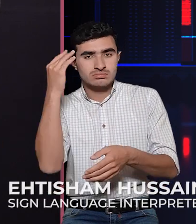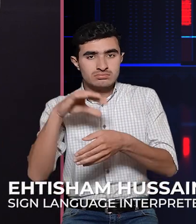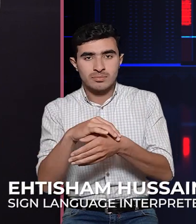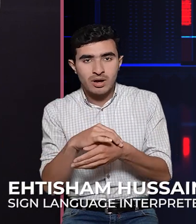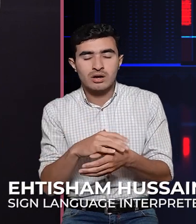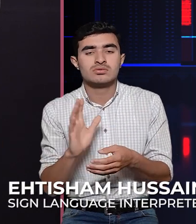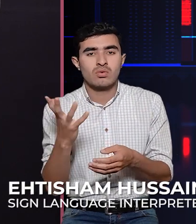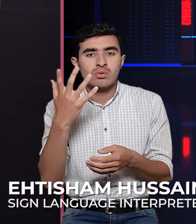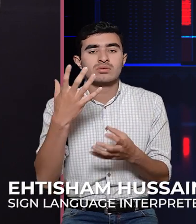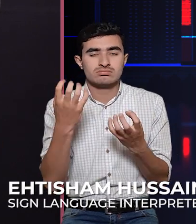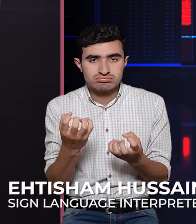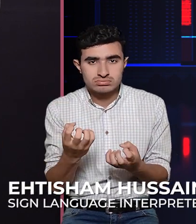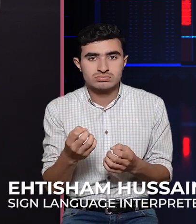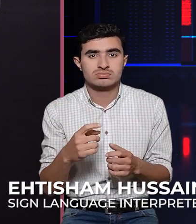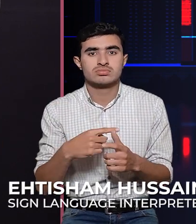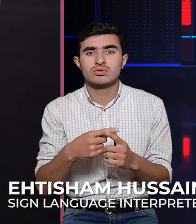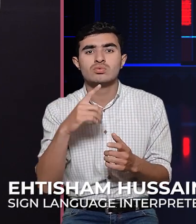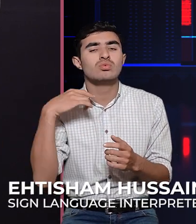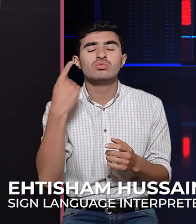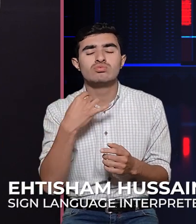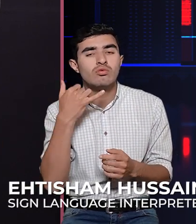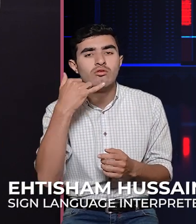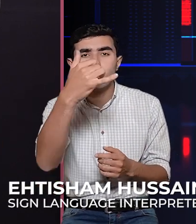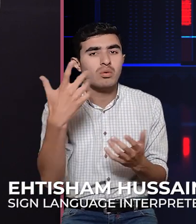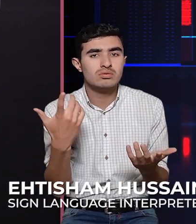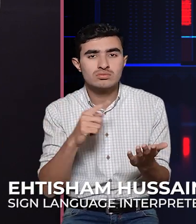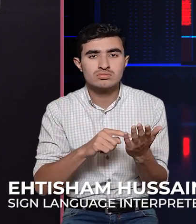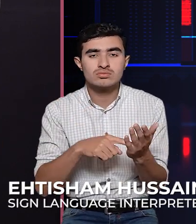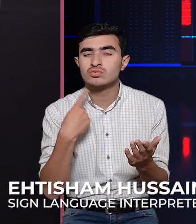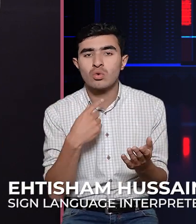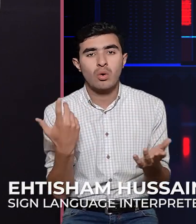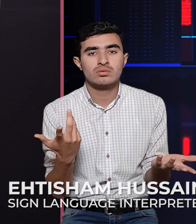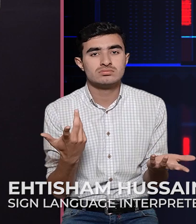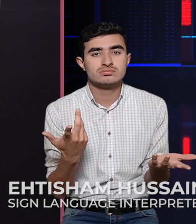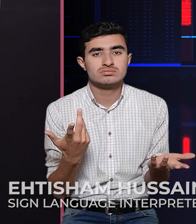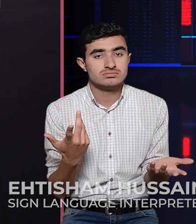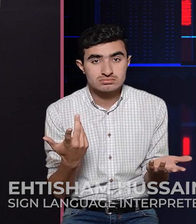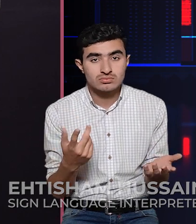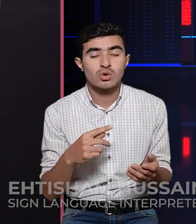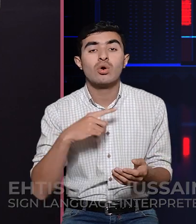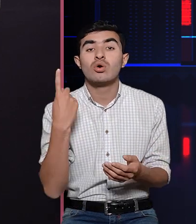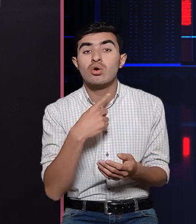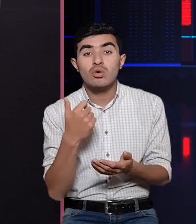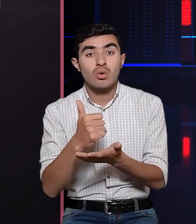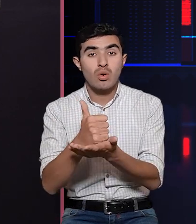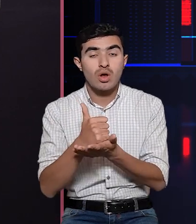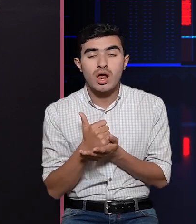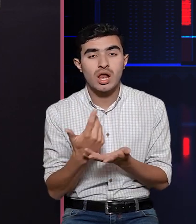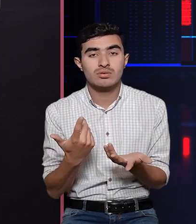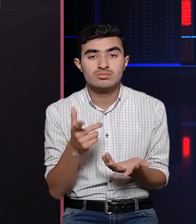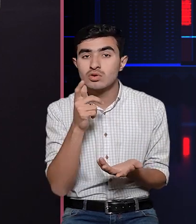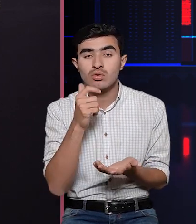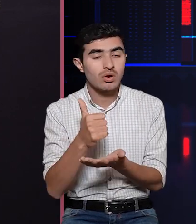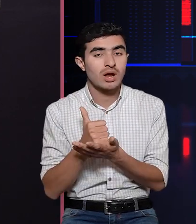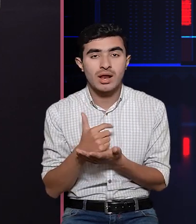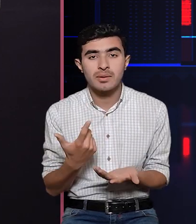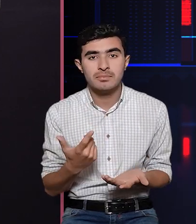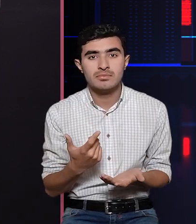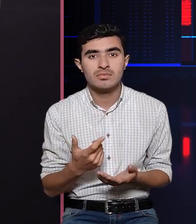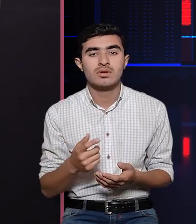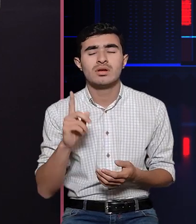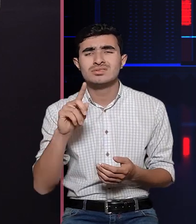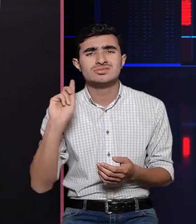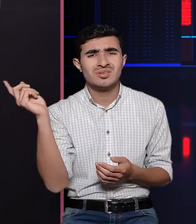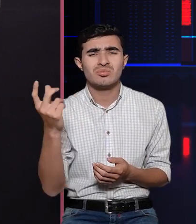کوئی حادثہ ہو جائے، کوئی سانحہ ہو جائے، تو آپ کس نمبر پہ ڈائل کریں گے، کون سے وہ لوگ ہیں جو آپ کی مدد کے لیے آئیں گے۔ یہ